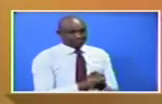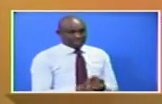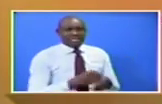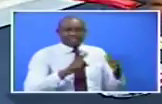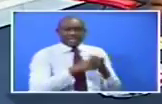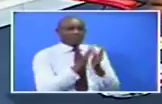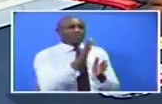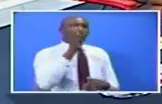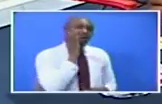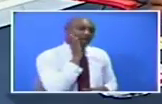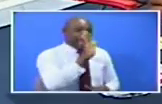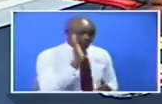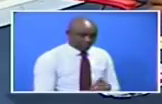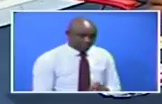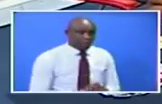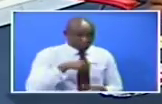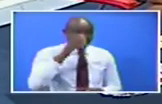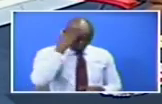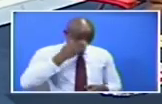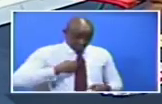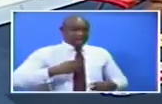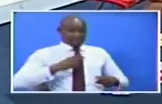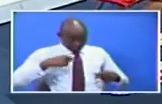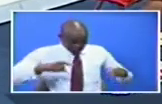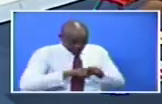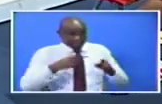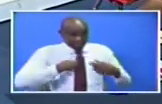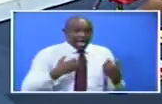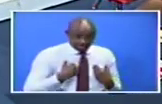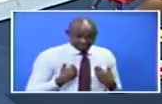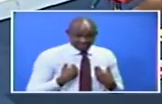nayo mama yao. Ankosa. Unajua hata mimi ni mama yao. Na kutambua.